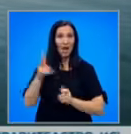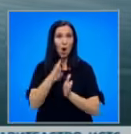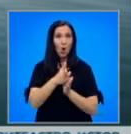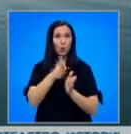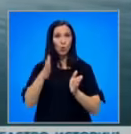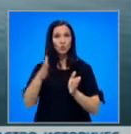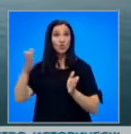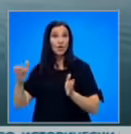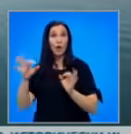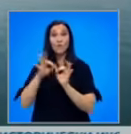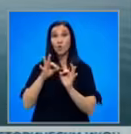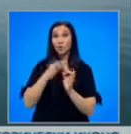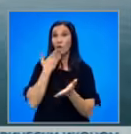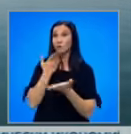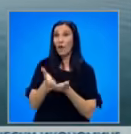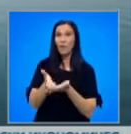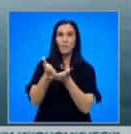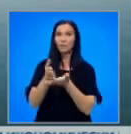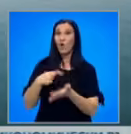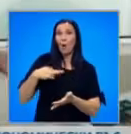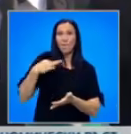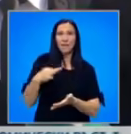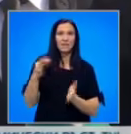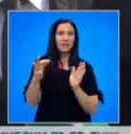Frontex обещаха помощ в критичните точки.